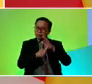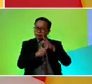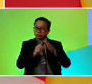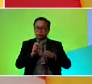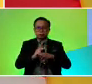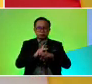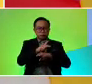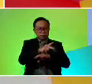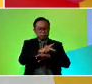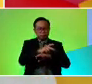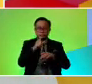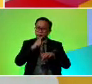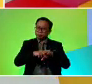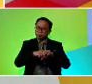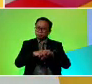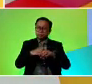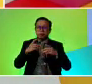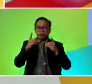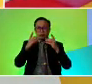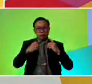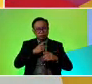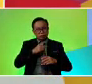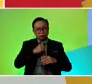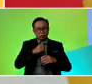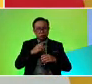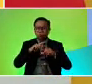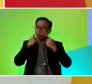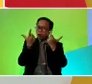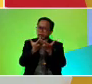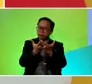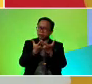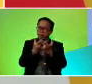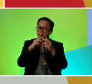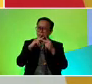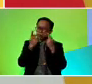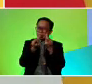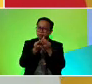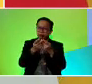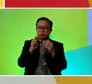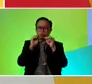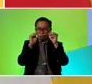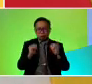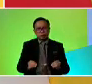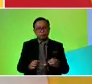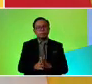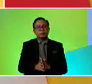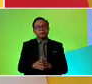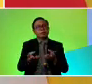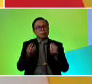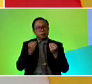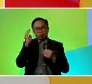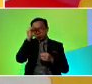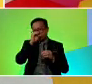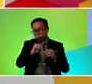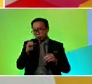kepada diri keluarga dan juga masyarakat Oke bila kita rangkumkan kepada semua sekali Oke kita minta murid untuk